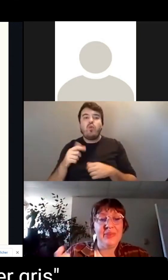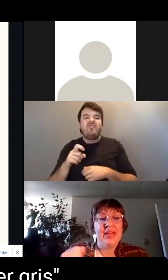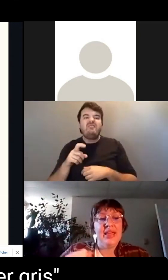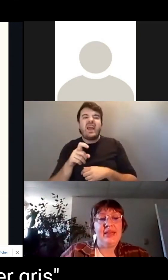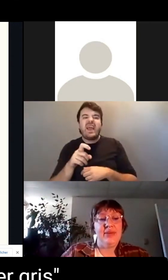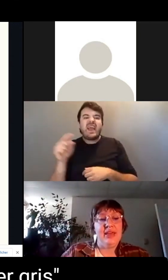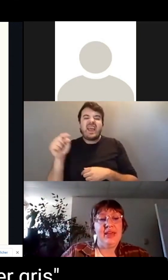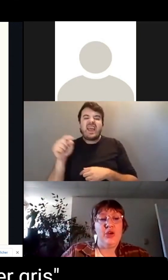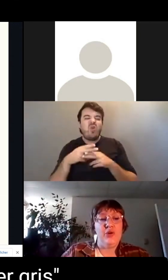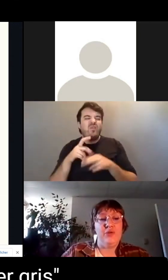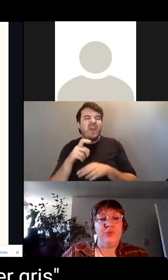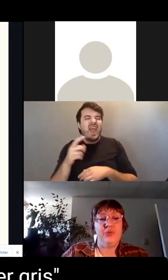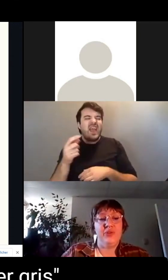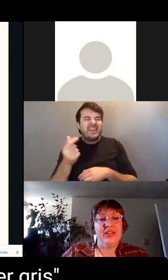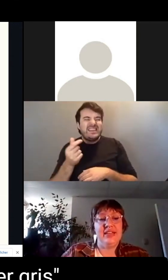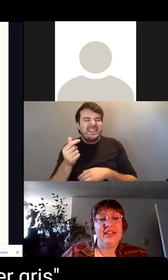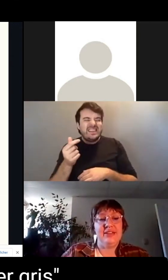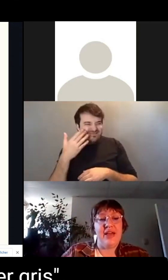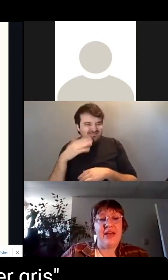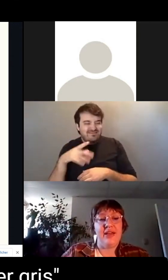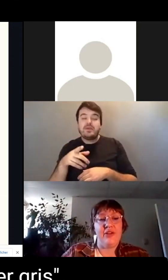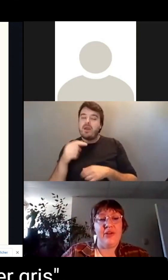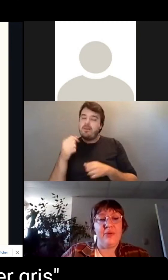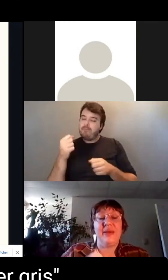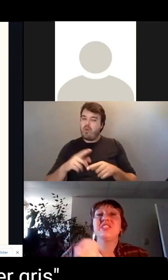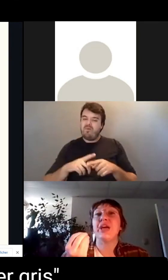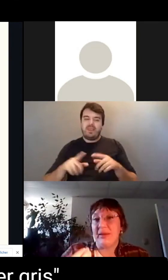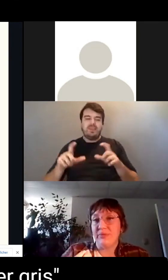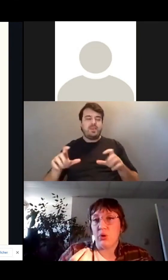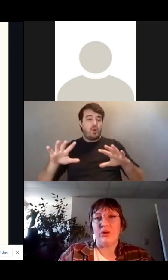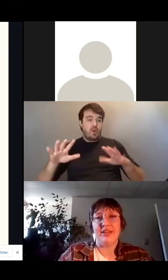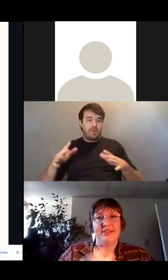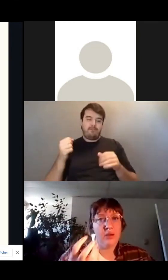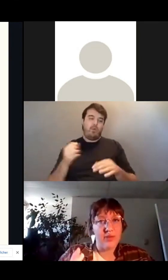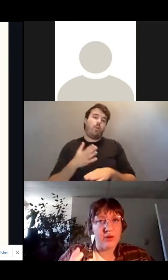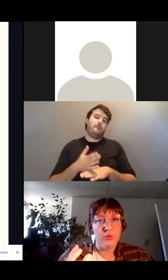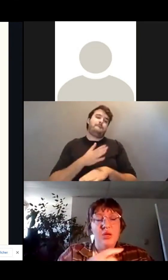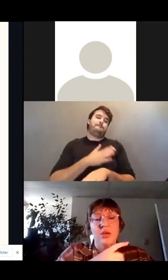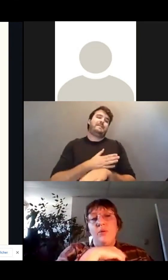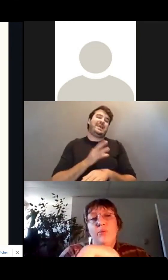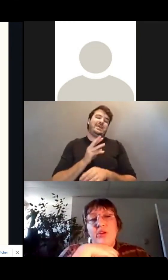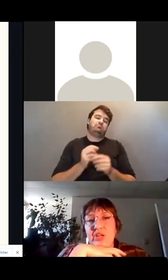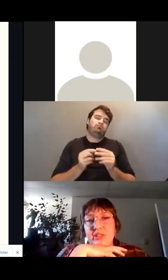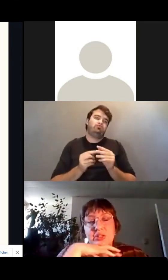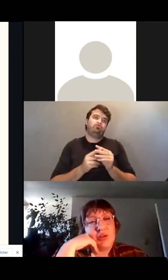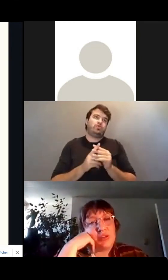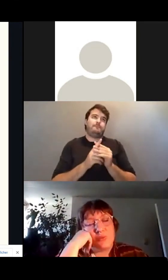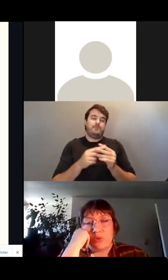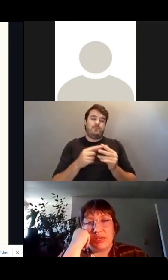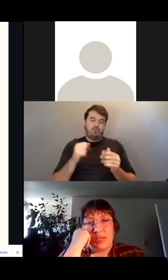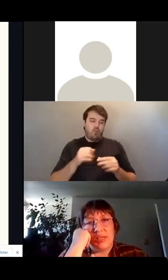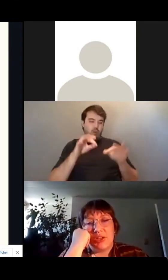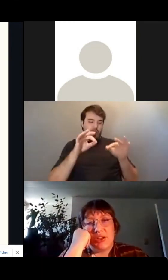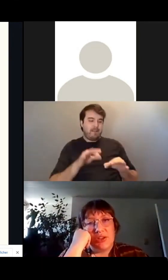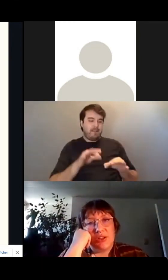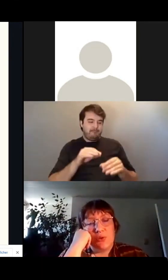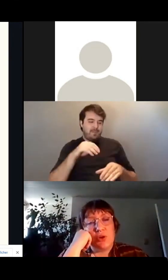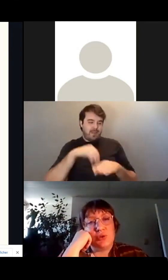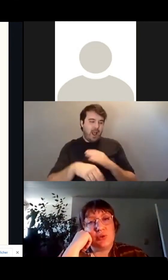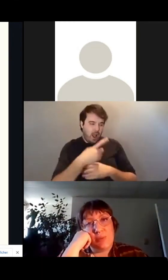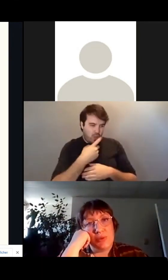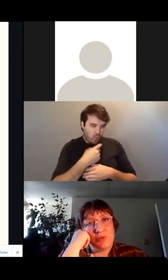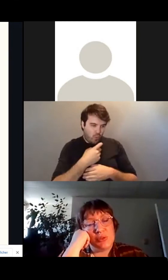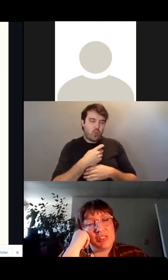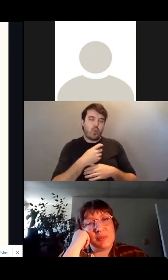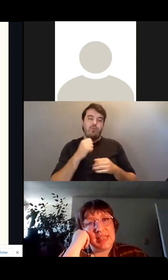gris, eh bien, vous pouvez les faire pré-germer. Donc, on les trempe dans l'eau. Moi, j'en ai, je pourrais vous montrer au